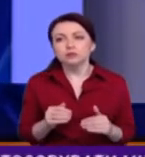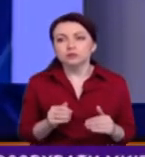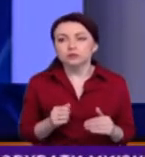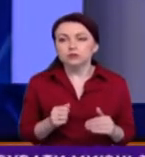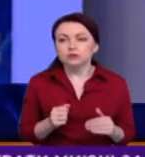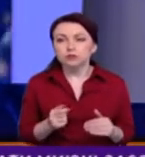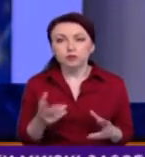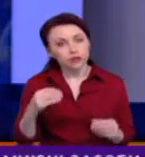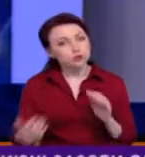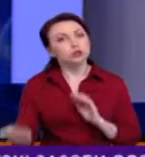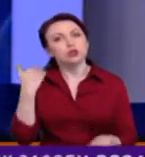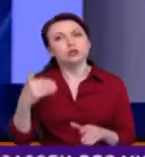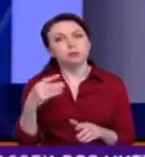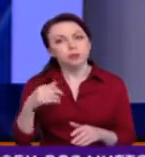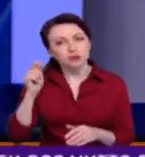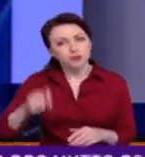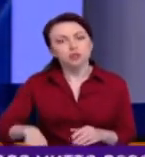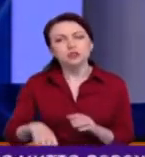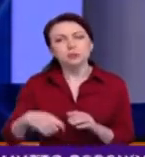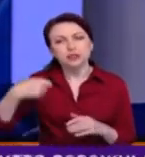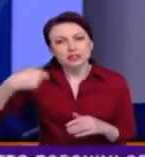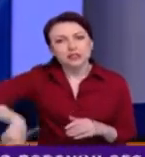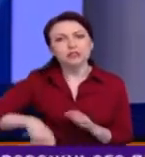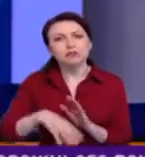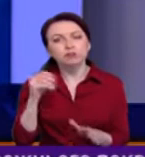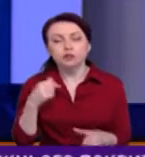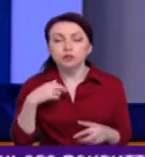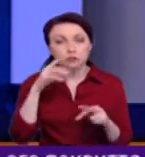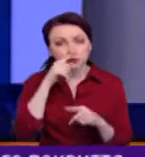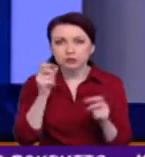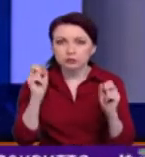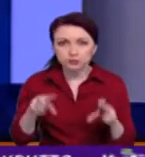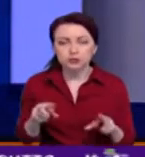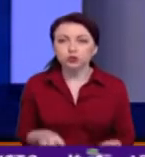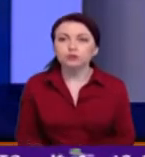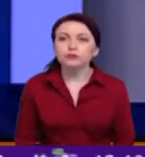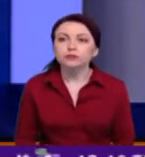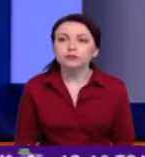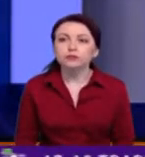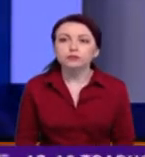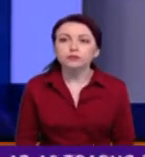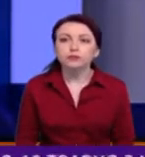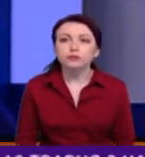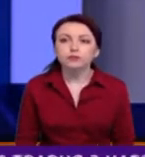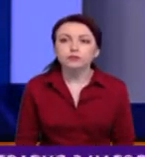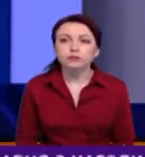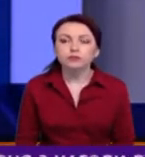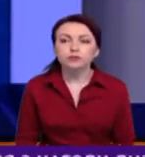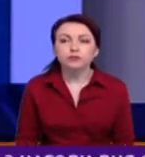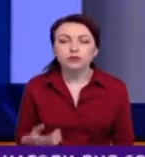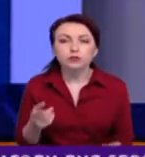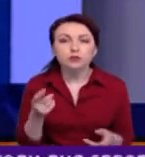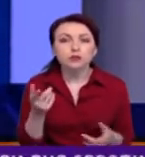президентські вибори чи щось переобирати, це теж неправильно, це небезпечно і це теж те,